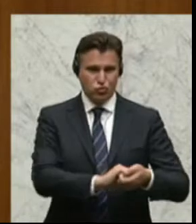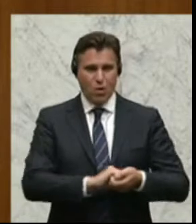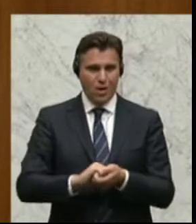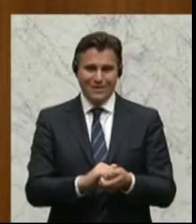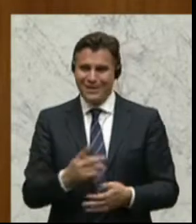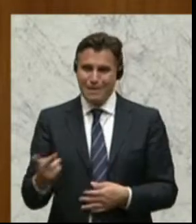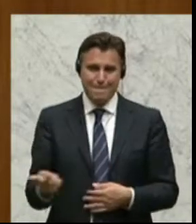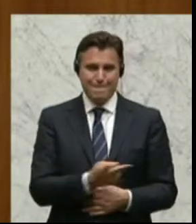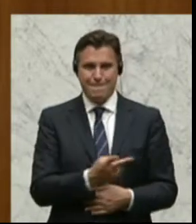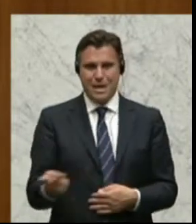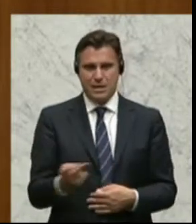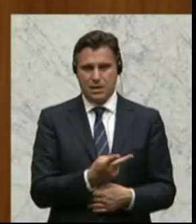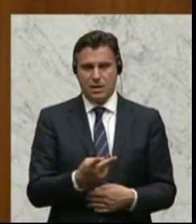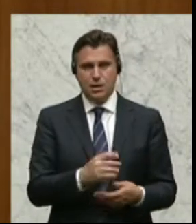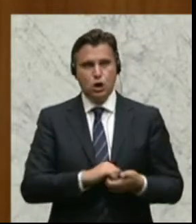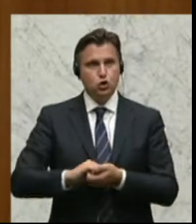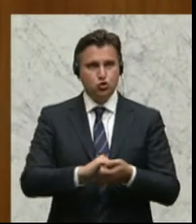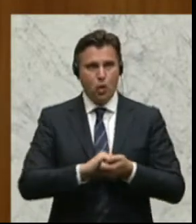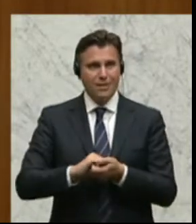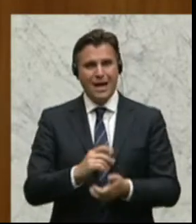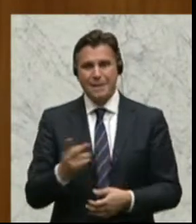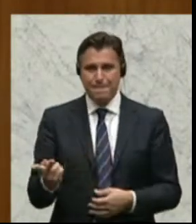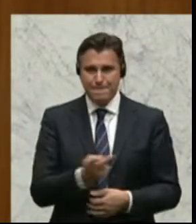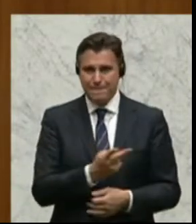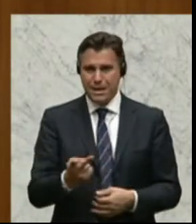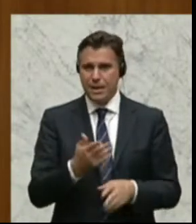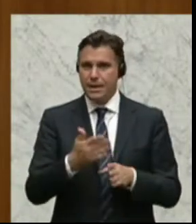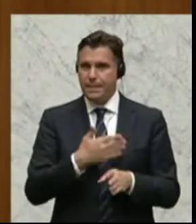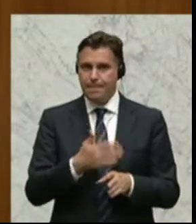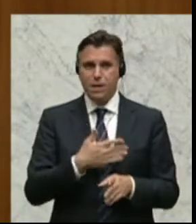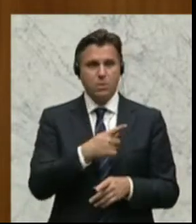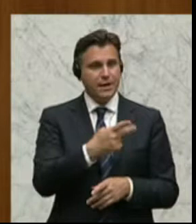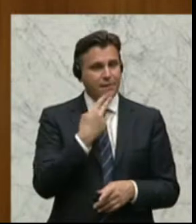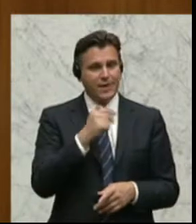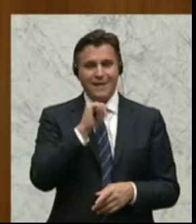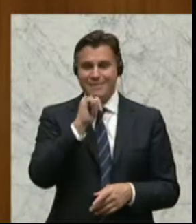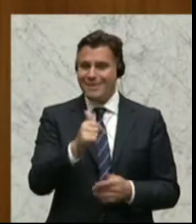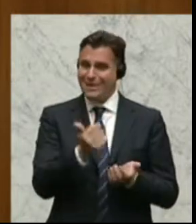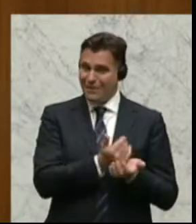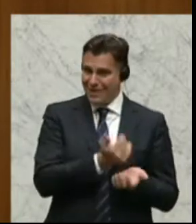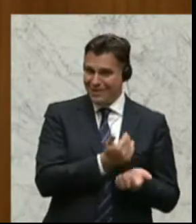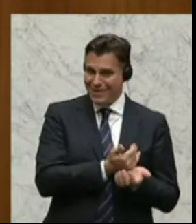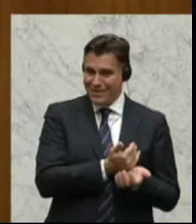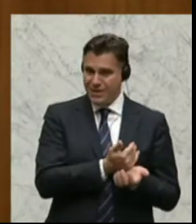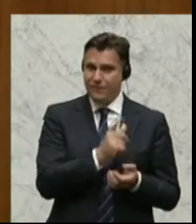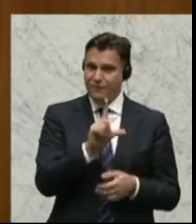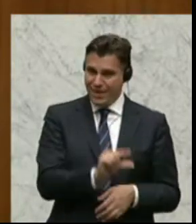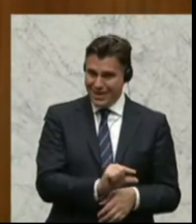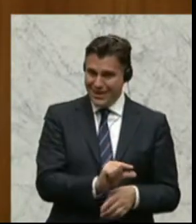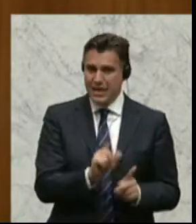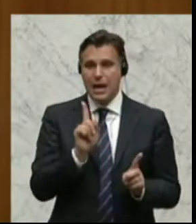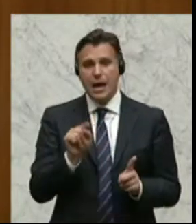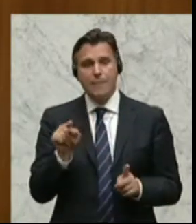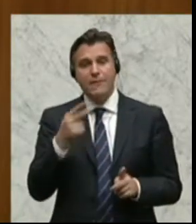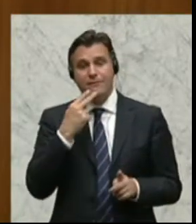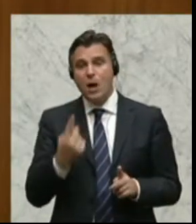muss Solidarität mit denen geben, die eben kein großes Einkommen haben, aber es muss auch Solidarität mit denen geben, die sehr viel an